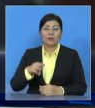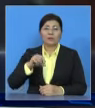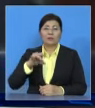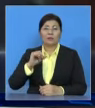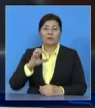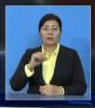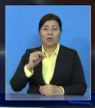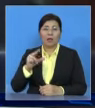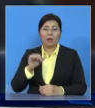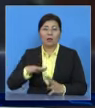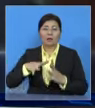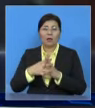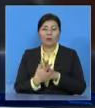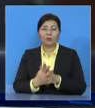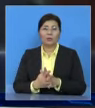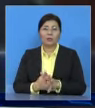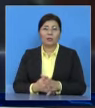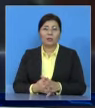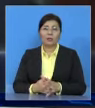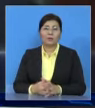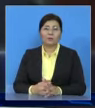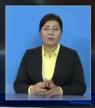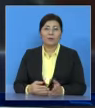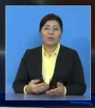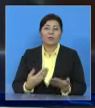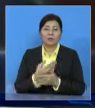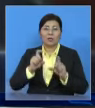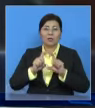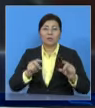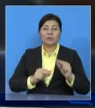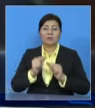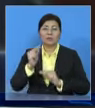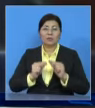ең ескі және абайлы жағдайда 60 орындық мектеп құрылысы қазір басталып кетті.